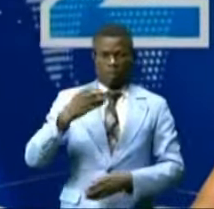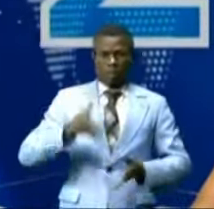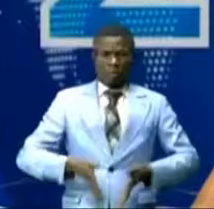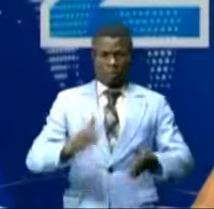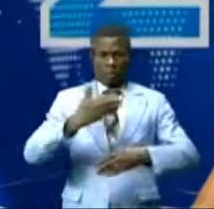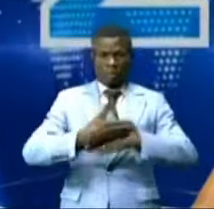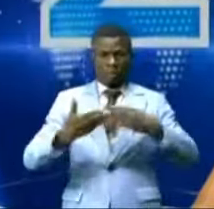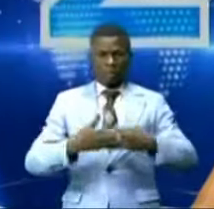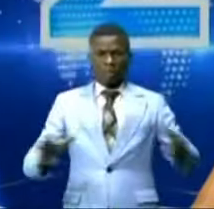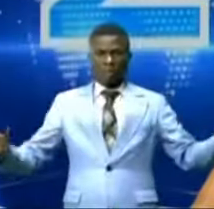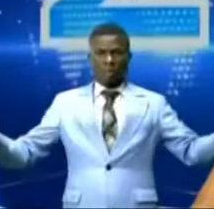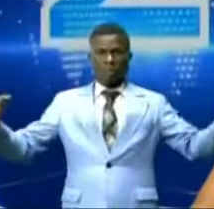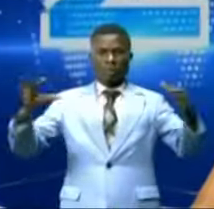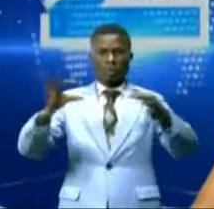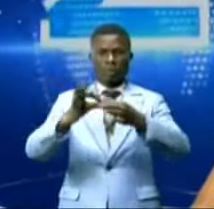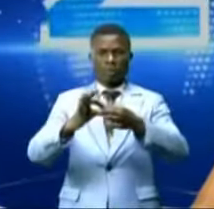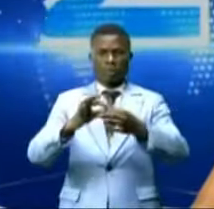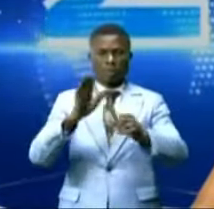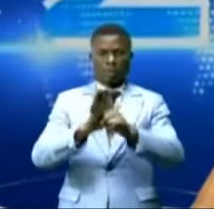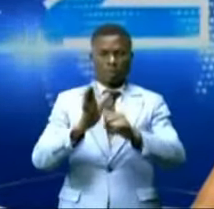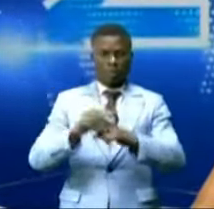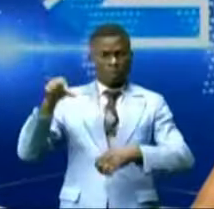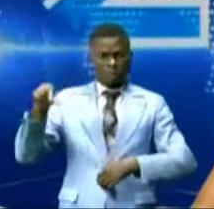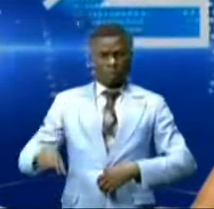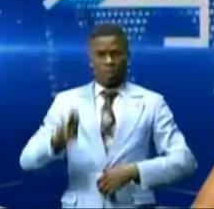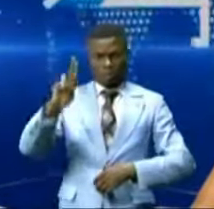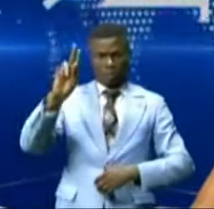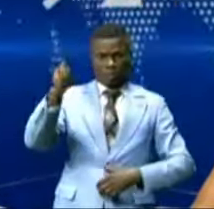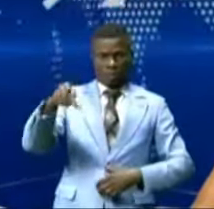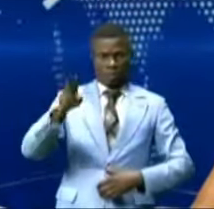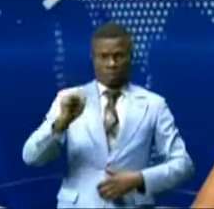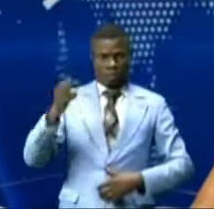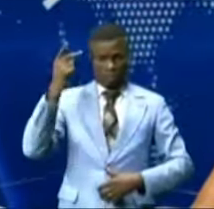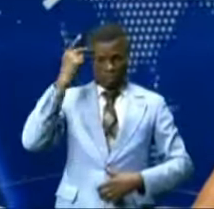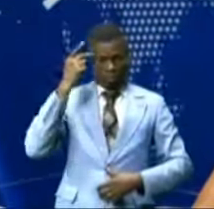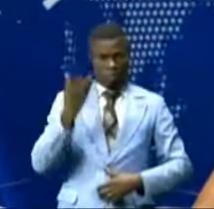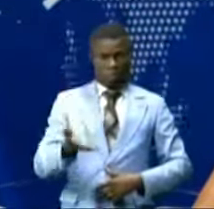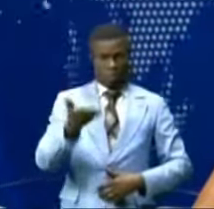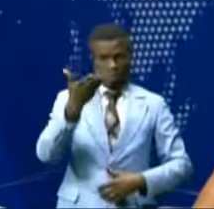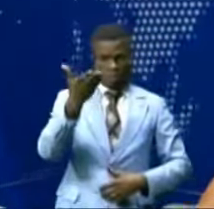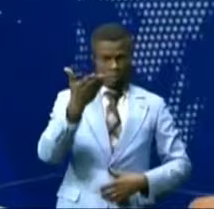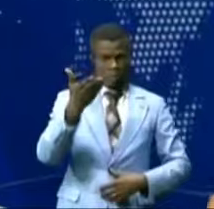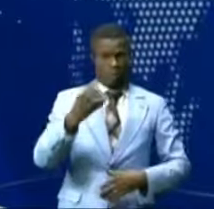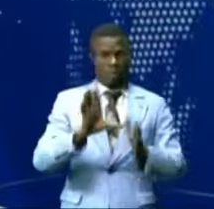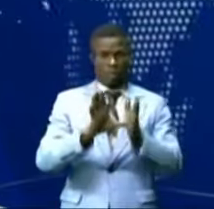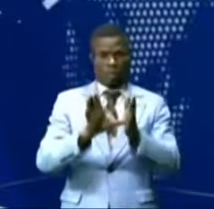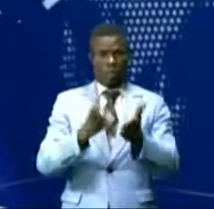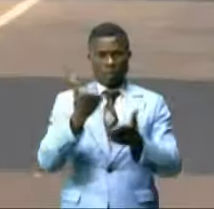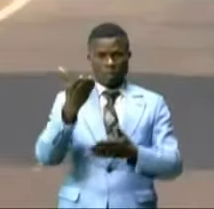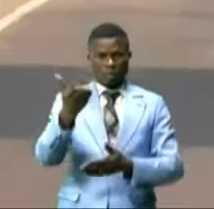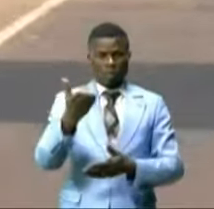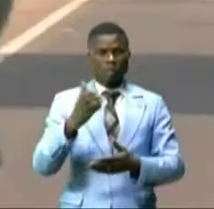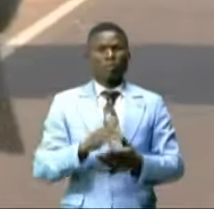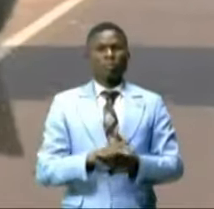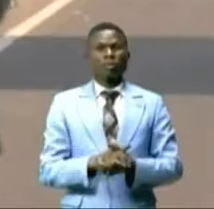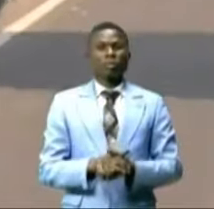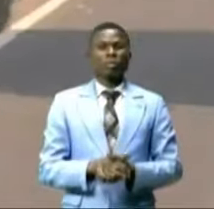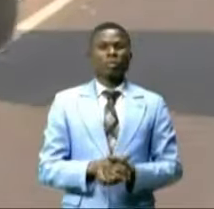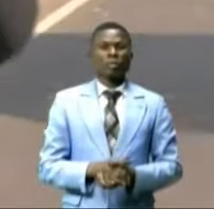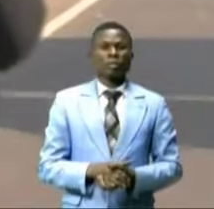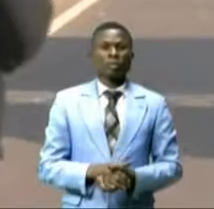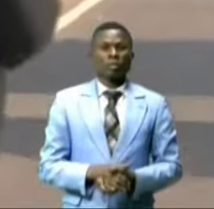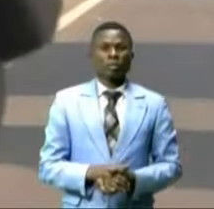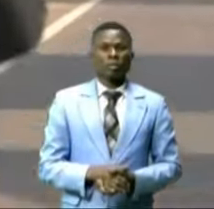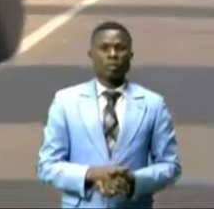relie plusieurs quartiers de Lupen à ce quartier. Tout cela à Kinshasa. Regardons ce reportage. La fin